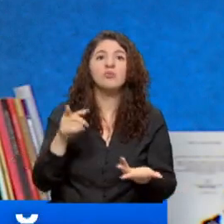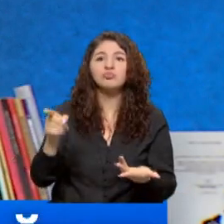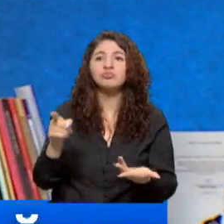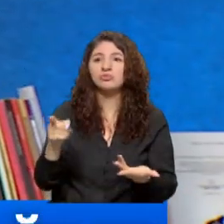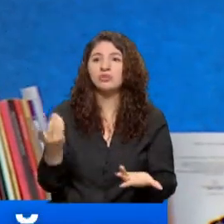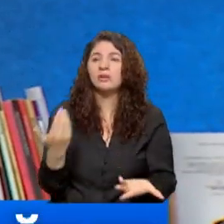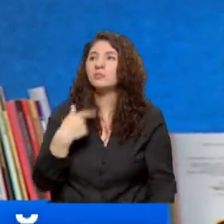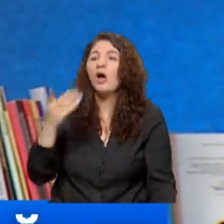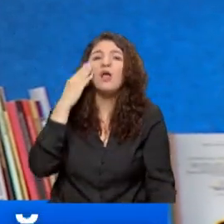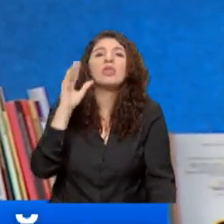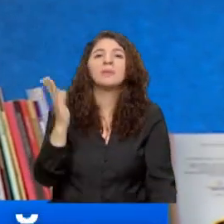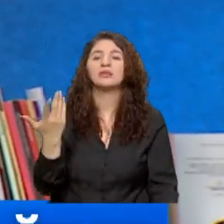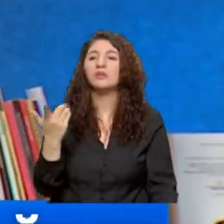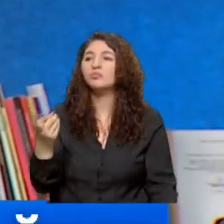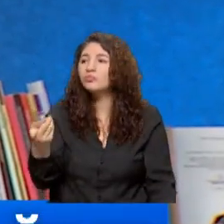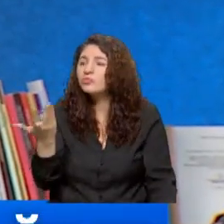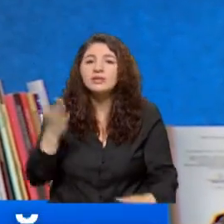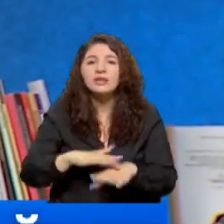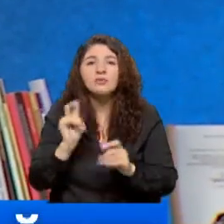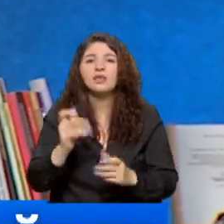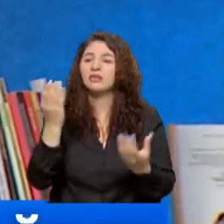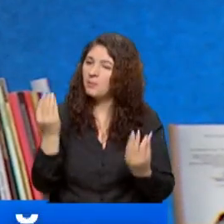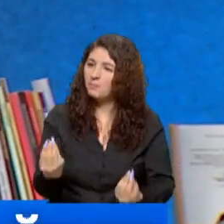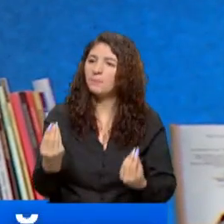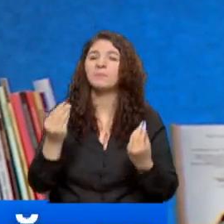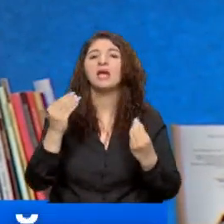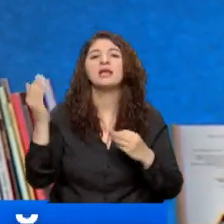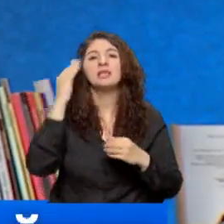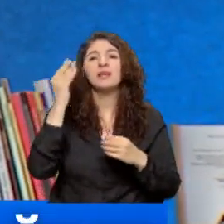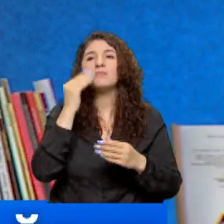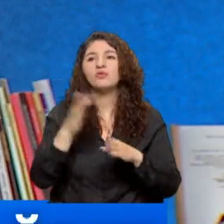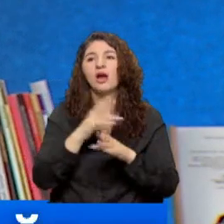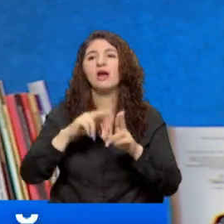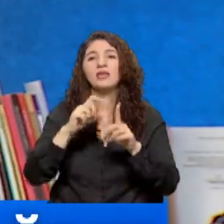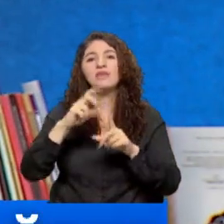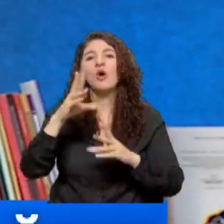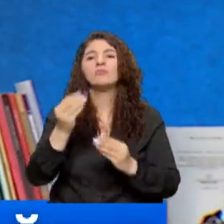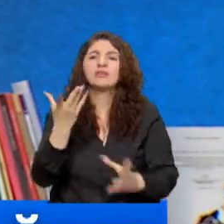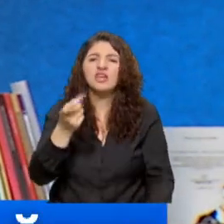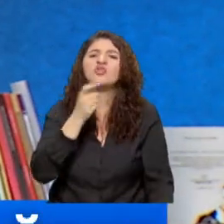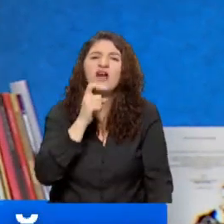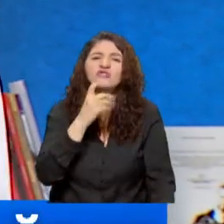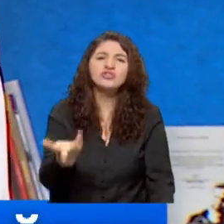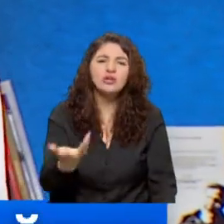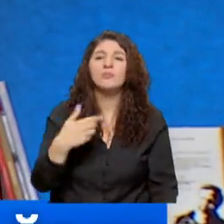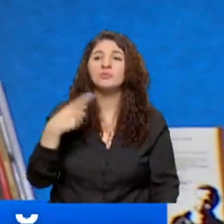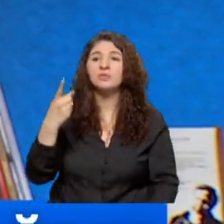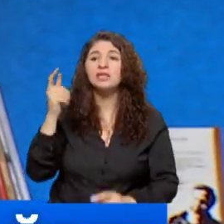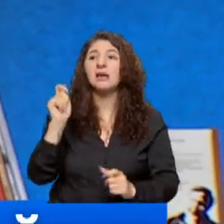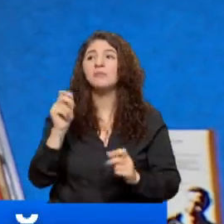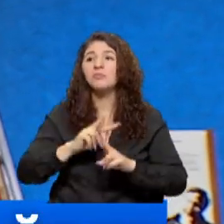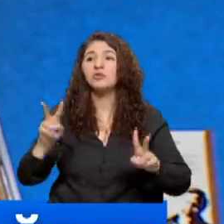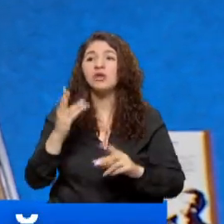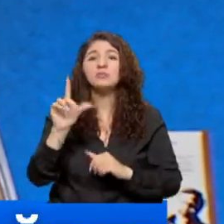bu bu an biz anlayamadık Yani bunu niye yapıldı tamam temel gıda ürününde kademe olması zaten yanlış Ama bunu bir